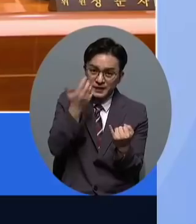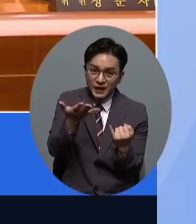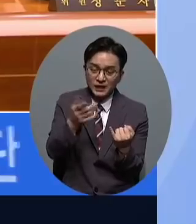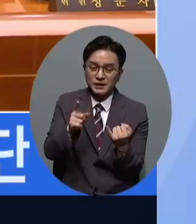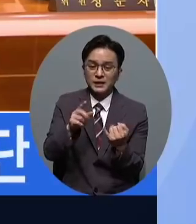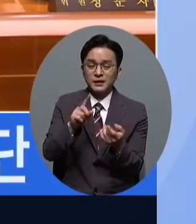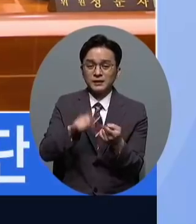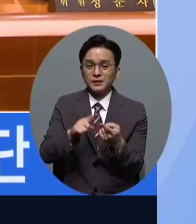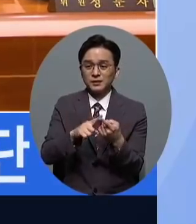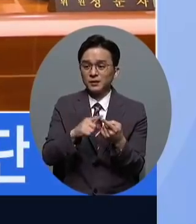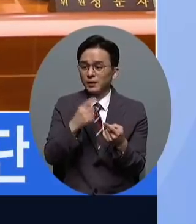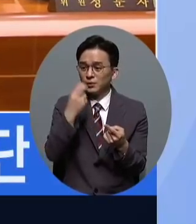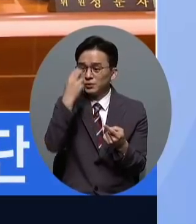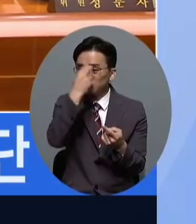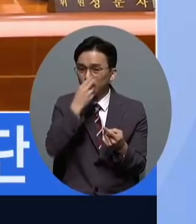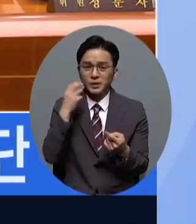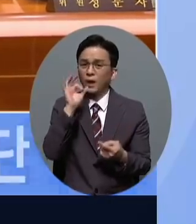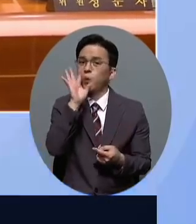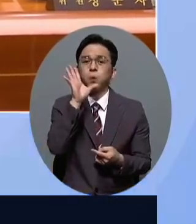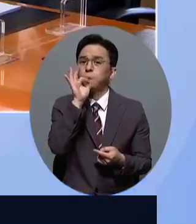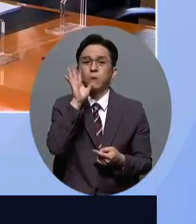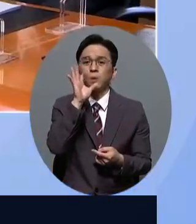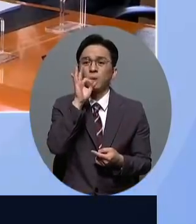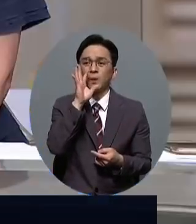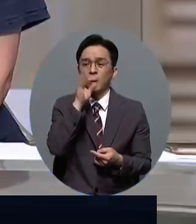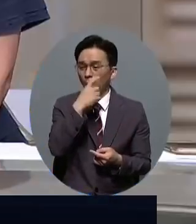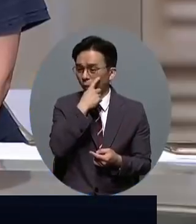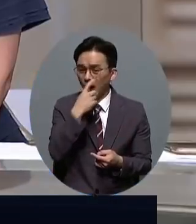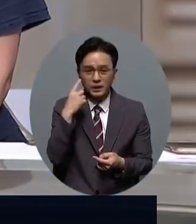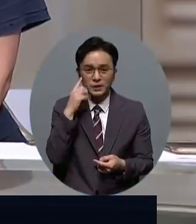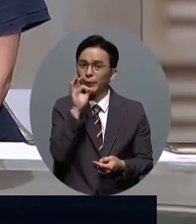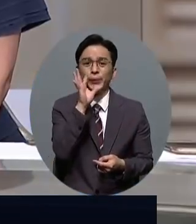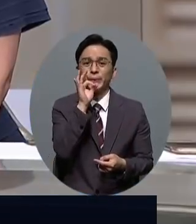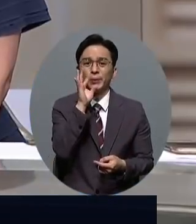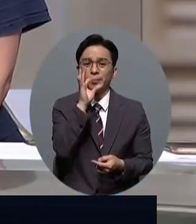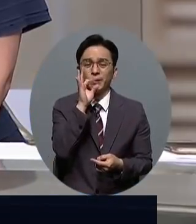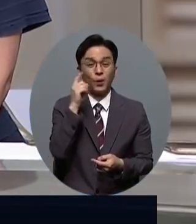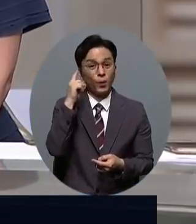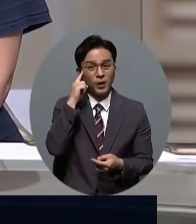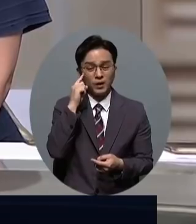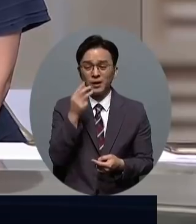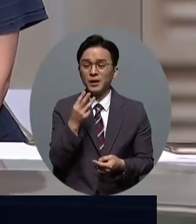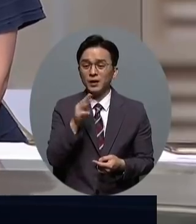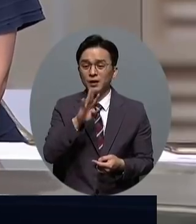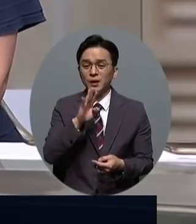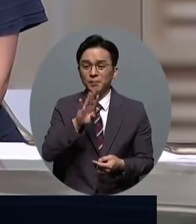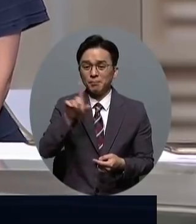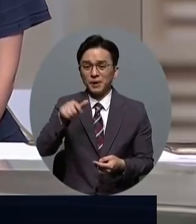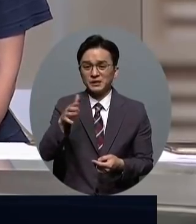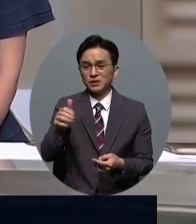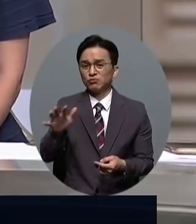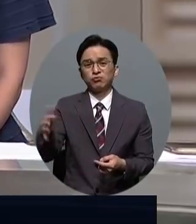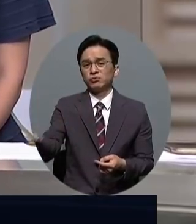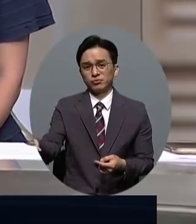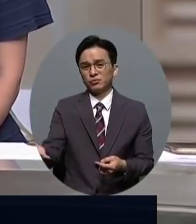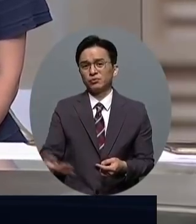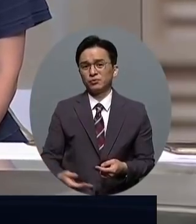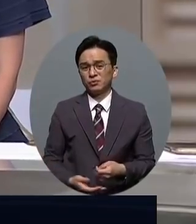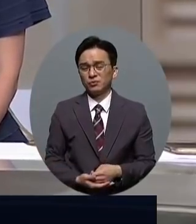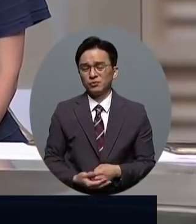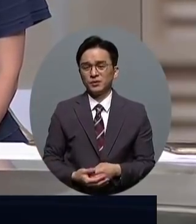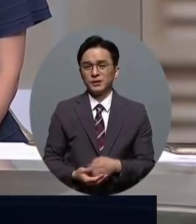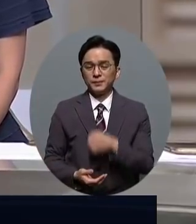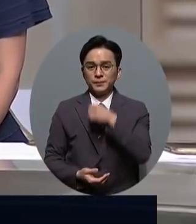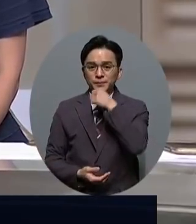거죠. 예. 유족 측은 지금 성추행도 아니다 이렇게 주장을 네. 하는 것으로 알려져